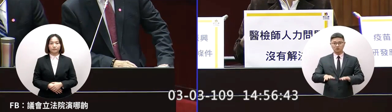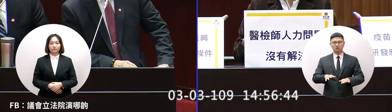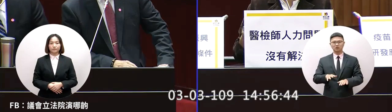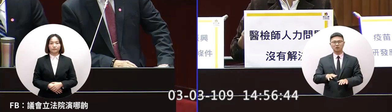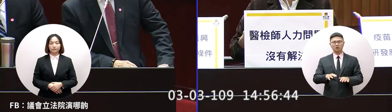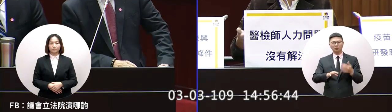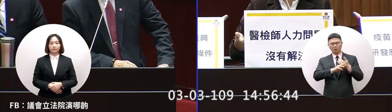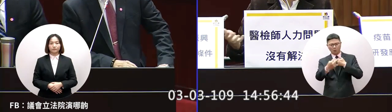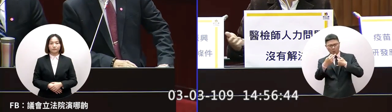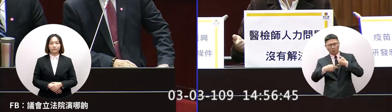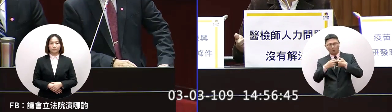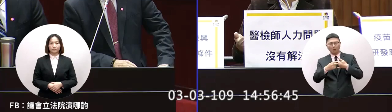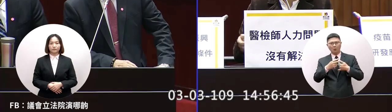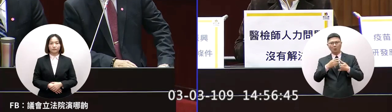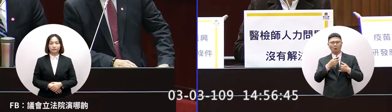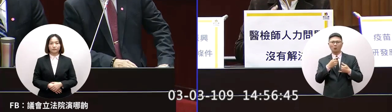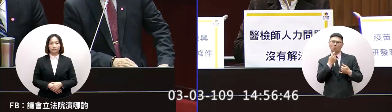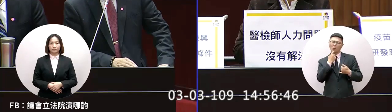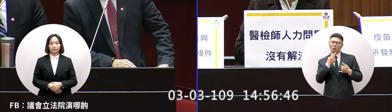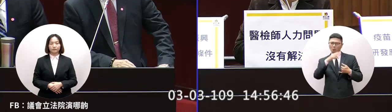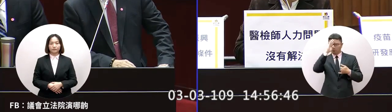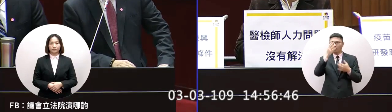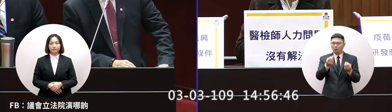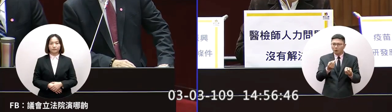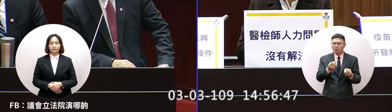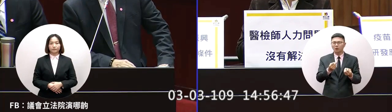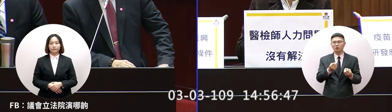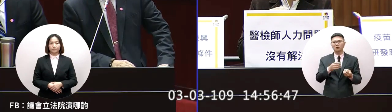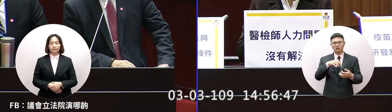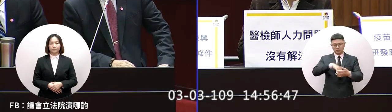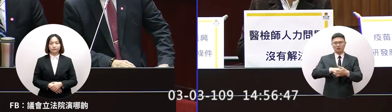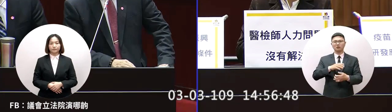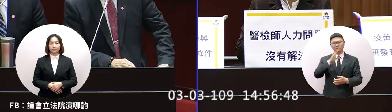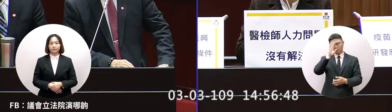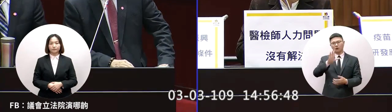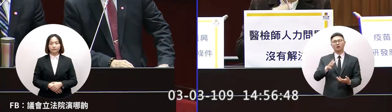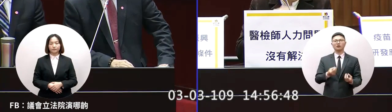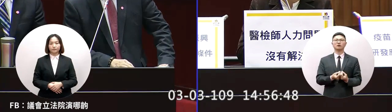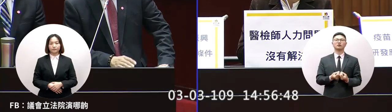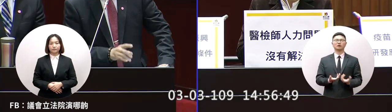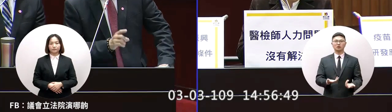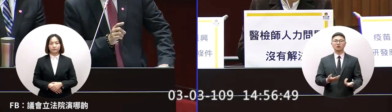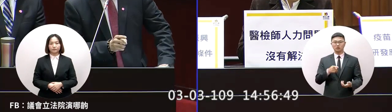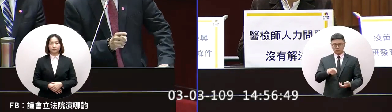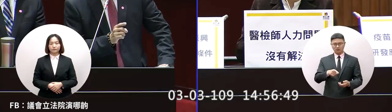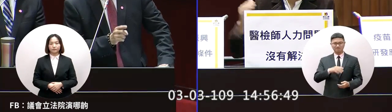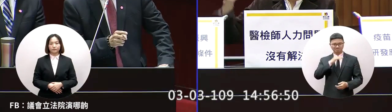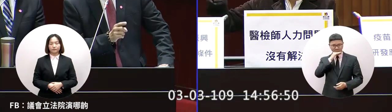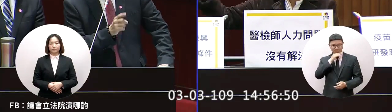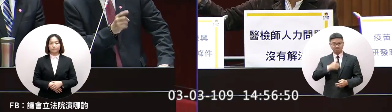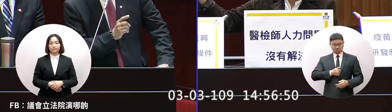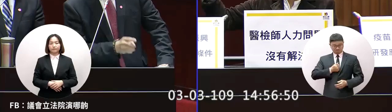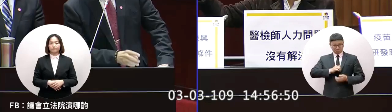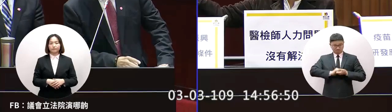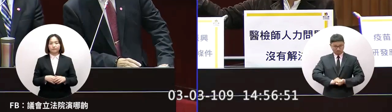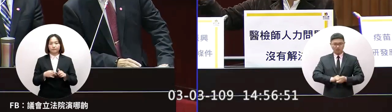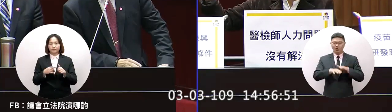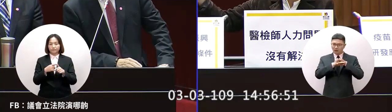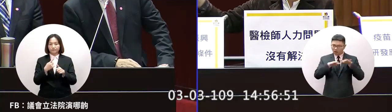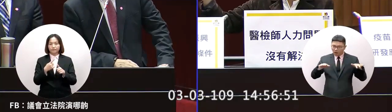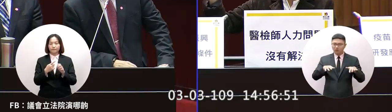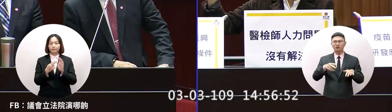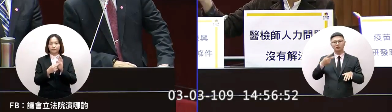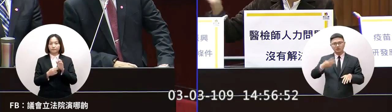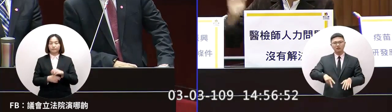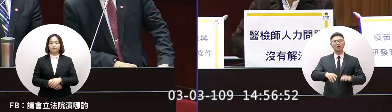症状的带源者、传播者，所以我还是要建议，就是说这个要很确认安全的时候，我们再去鼓励